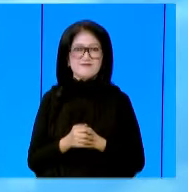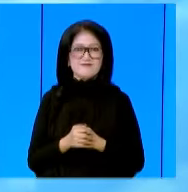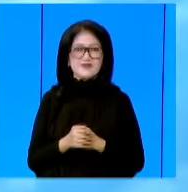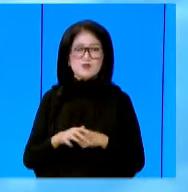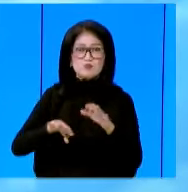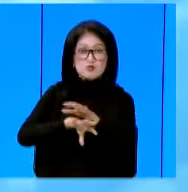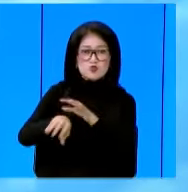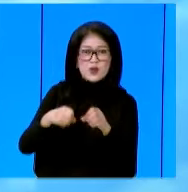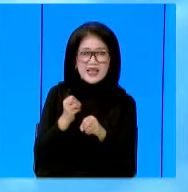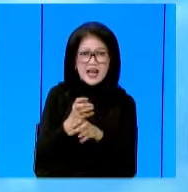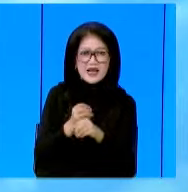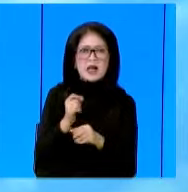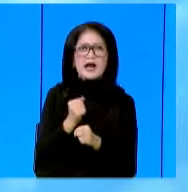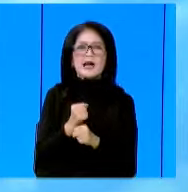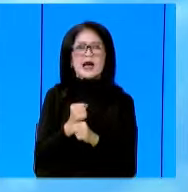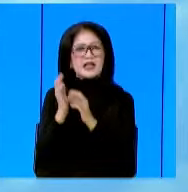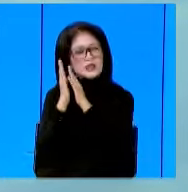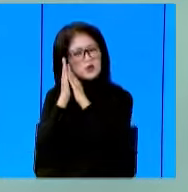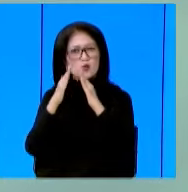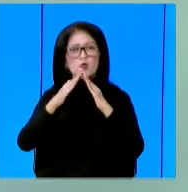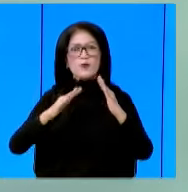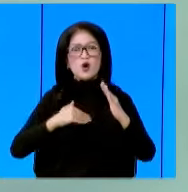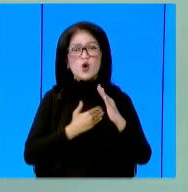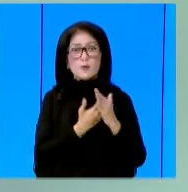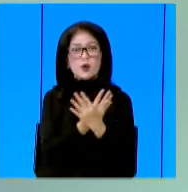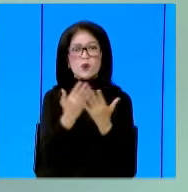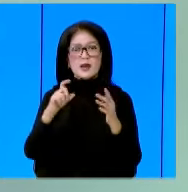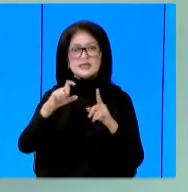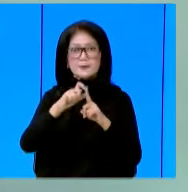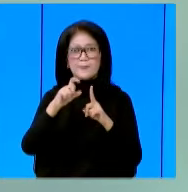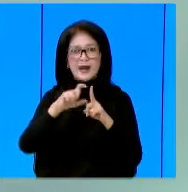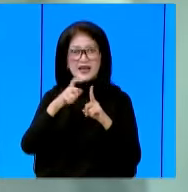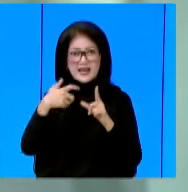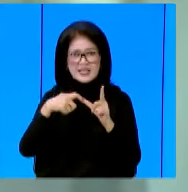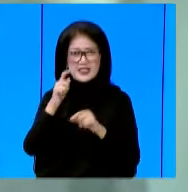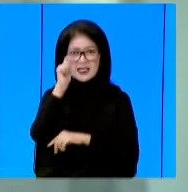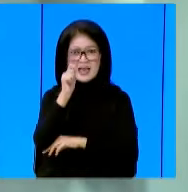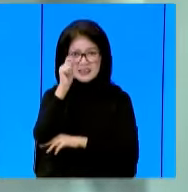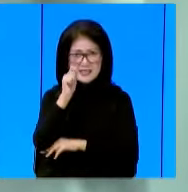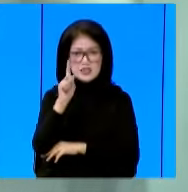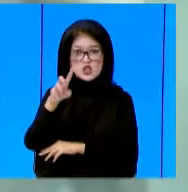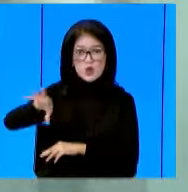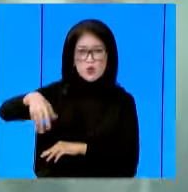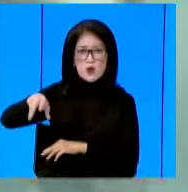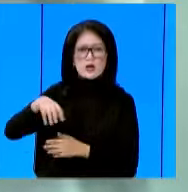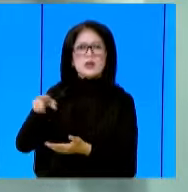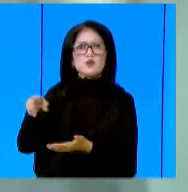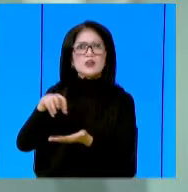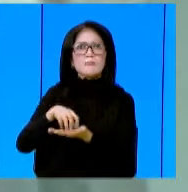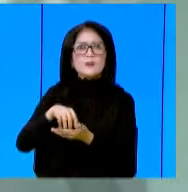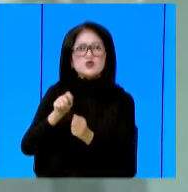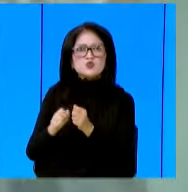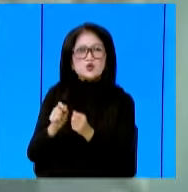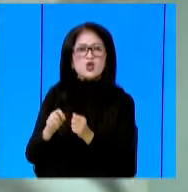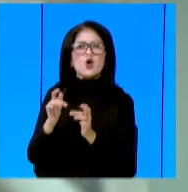Pencuri apes gara-gara ketiduran di rumah korban akhirnya jadi bulan-bulanan warga Cipedes, Tasikmalaya. Sementara itu satu keluarga bandar judi online di